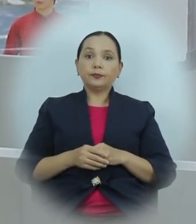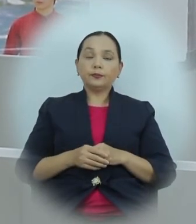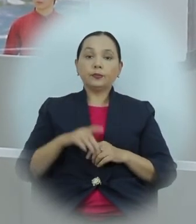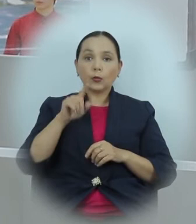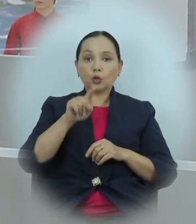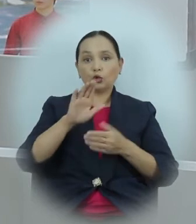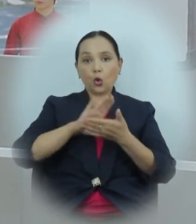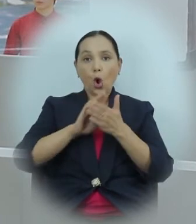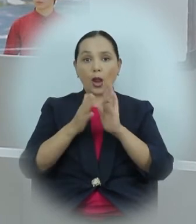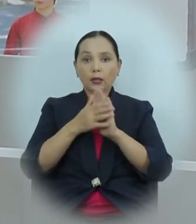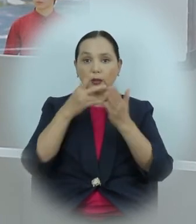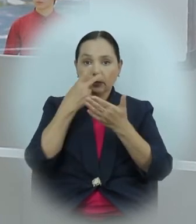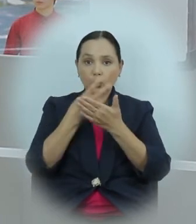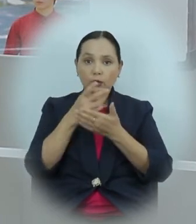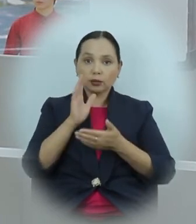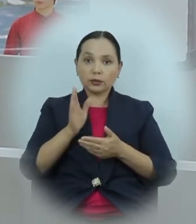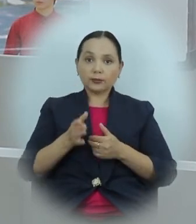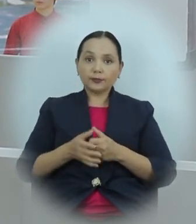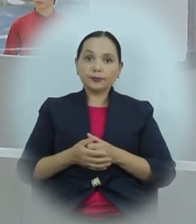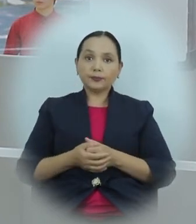shu holatda ushlanadi.